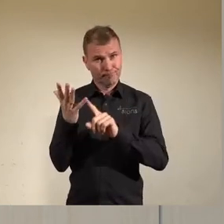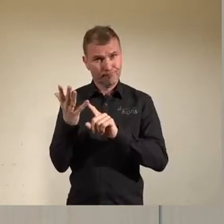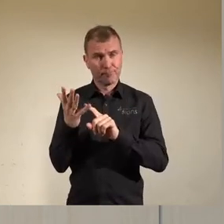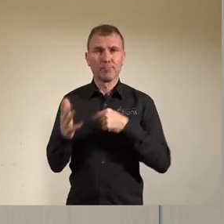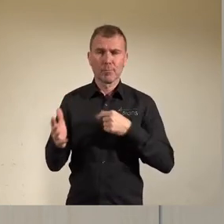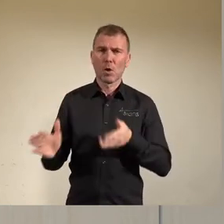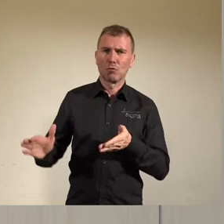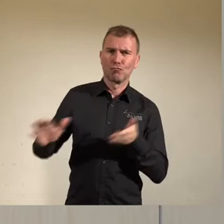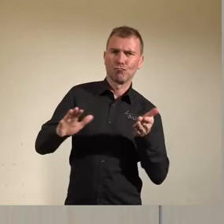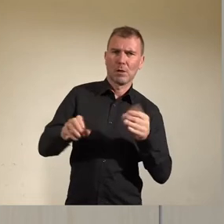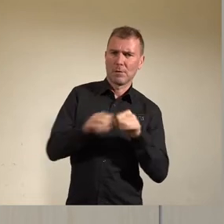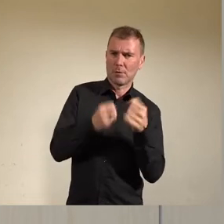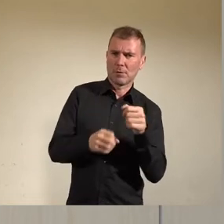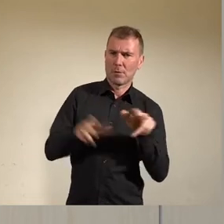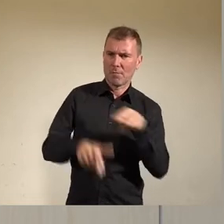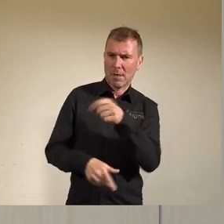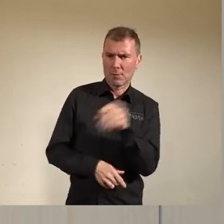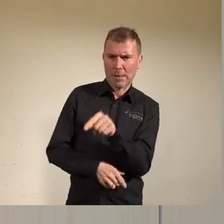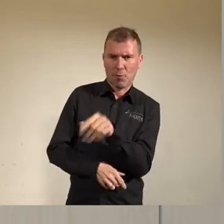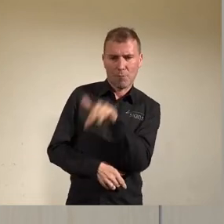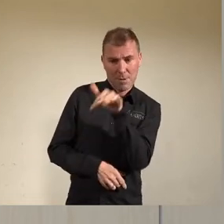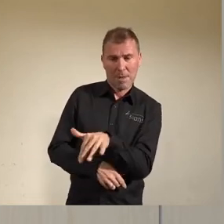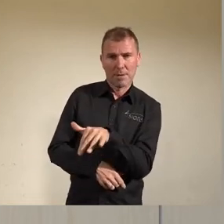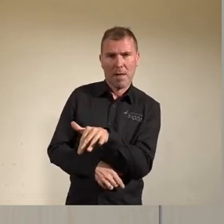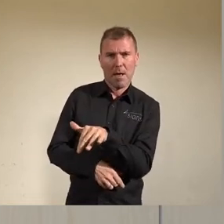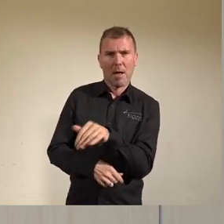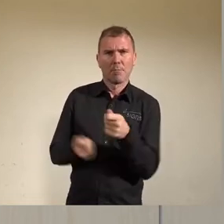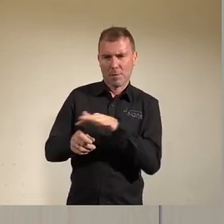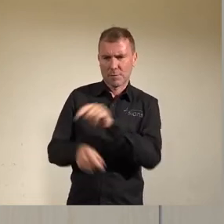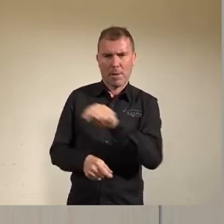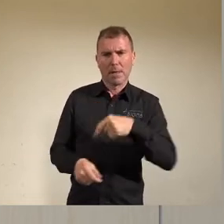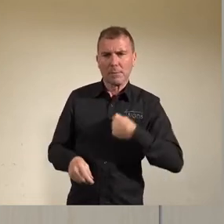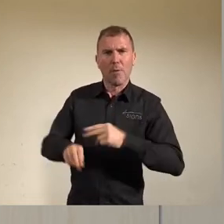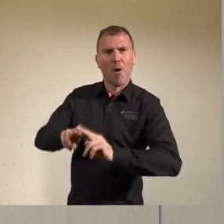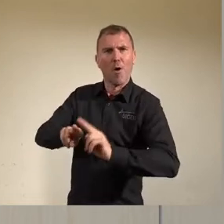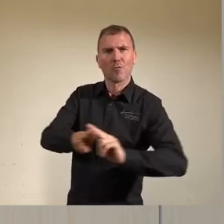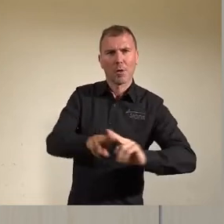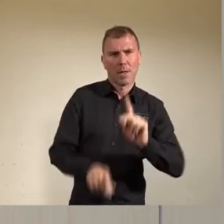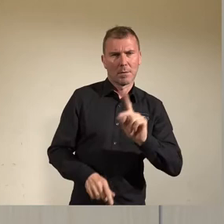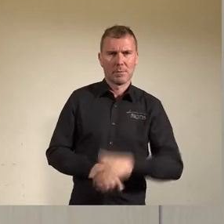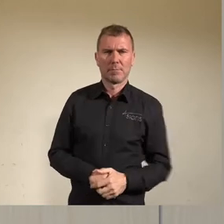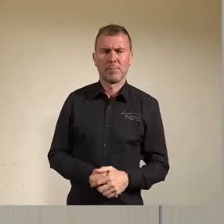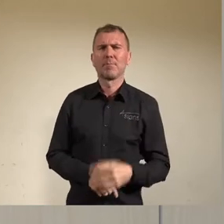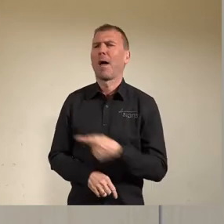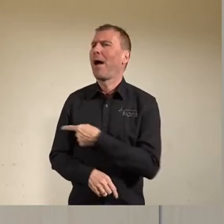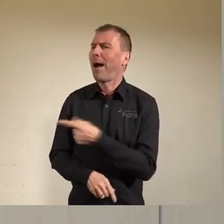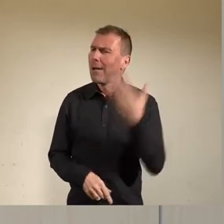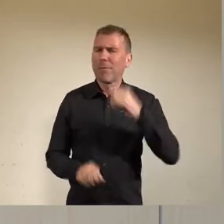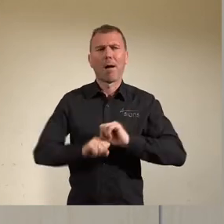andere Schieflage, die es durchaus im Verwaltungsentwurf innerhalb einzelner Geschäftsbereiche gegeben hat. Auch wenn allen klar